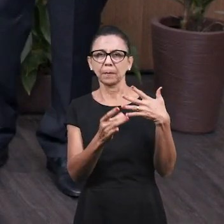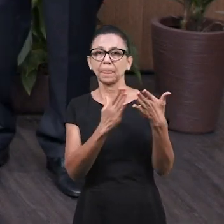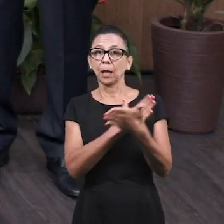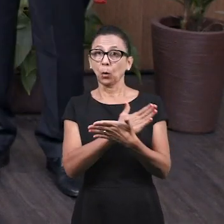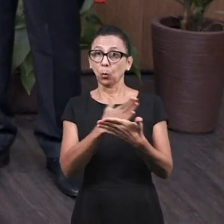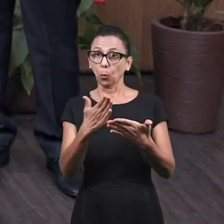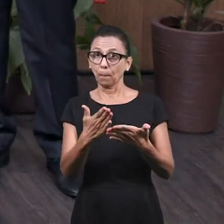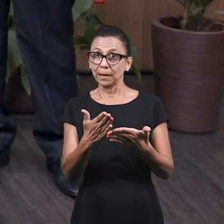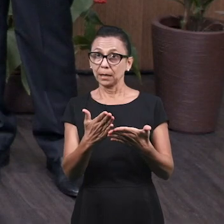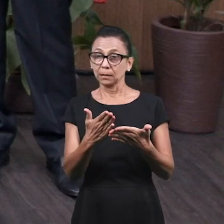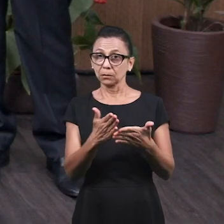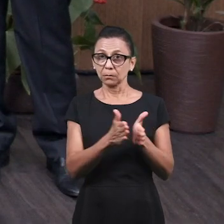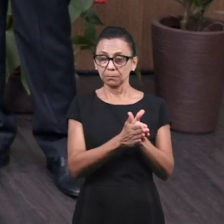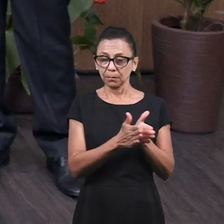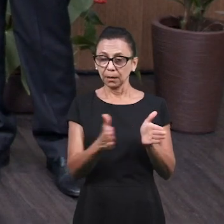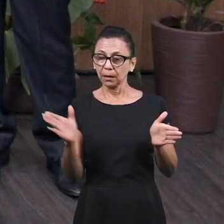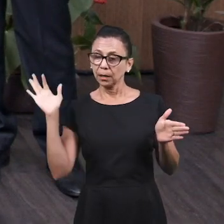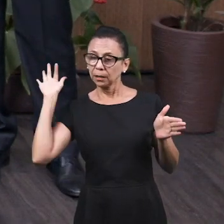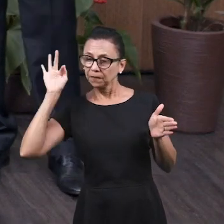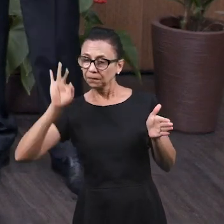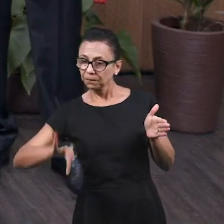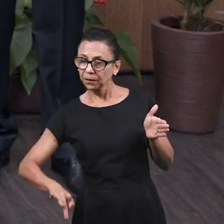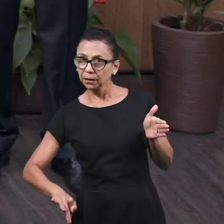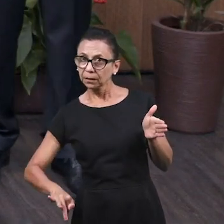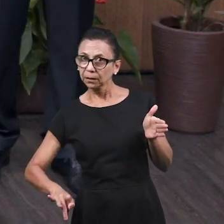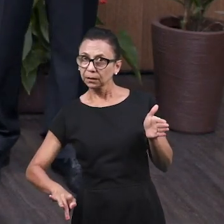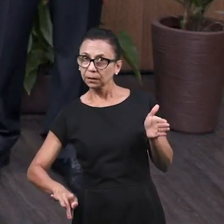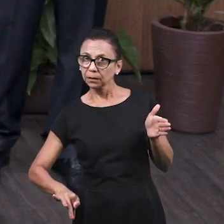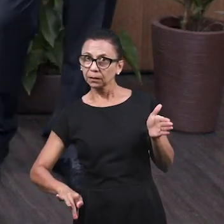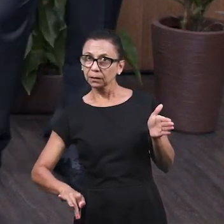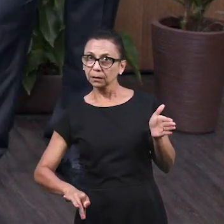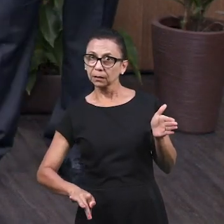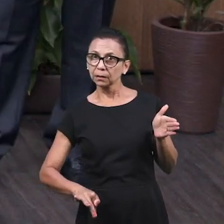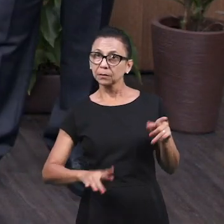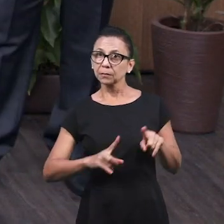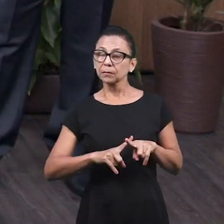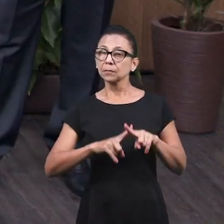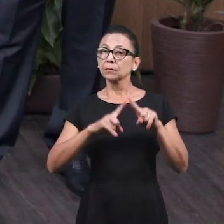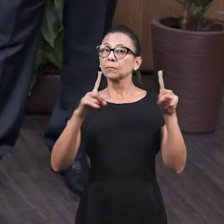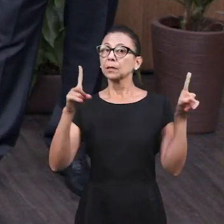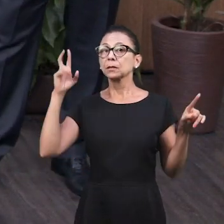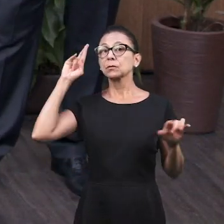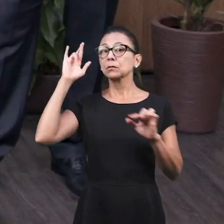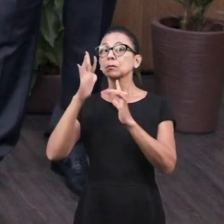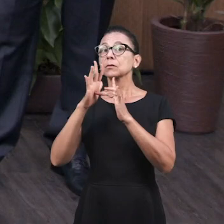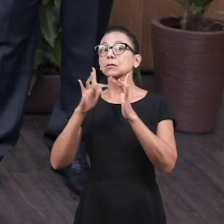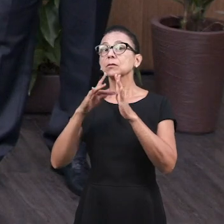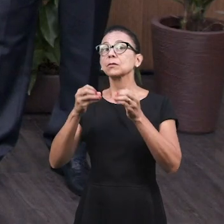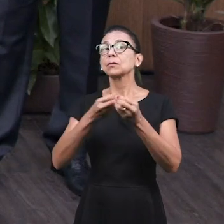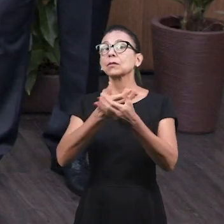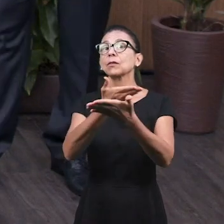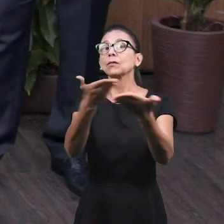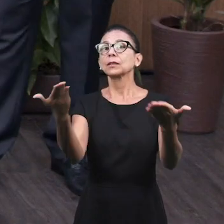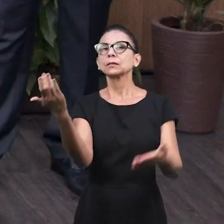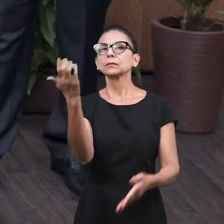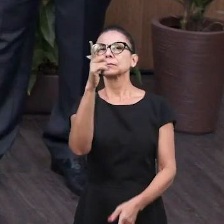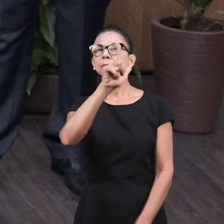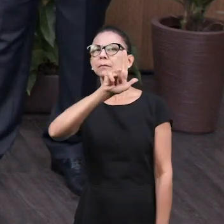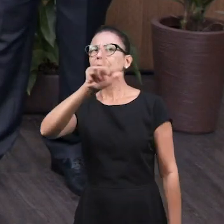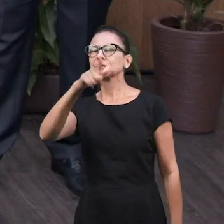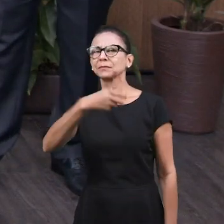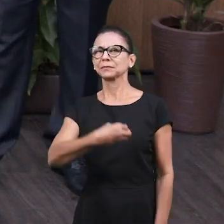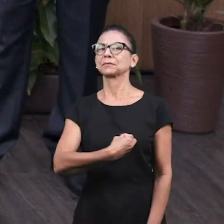такой-то день. Это жизнь в работе творения, это жизнь в сотворенном мире. Но Господь Иисус, Он